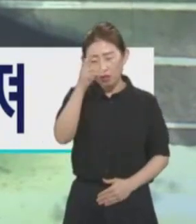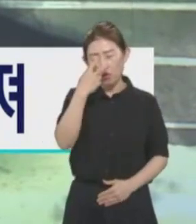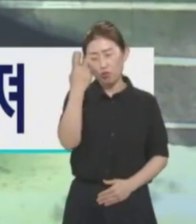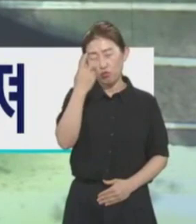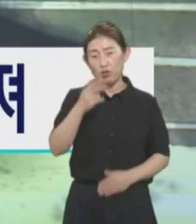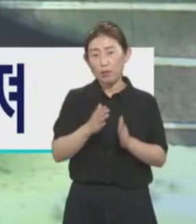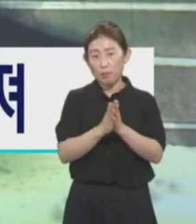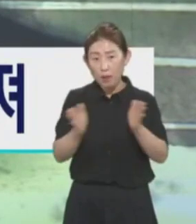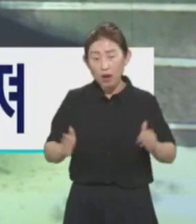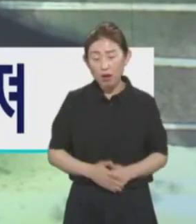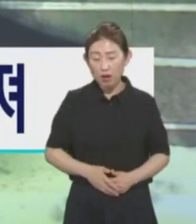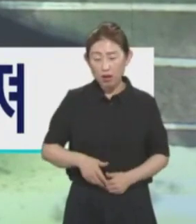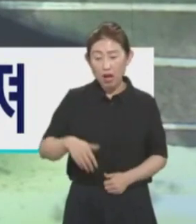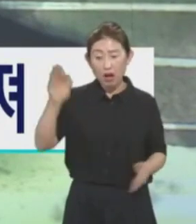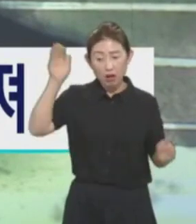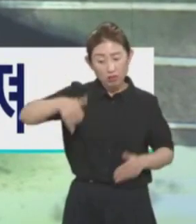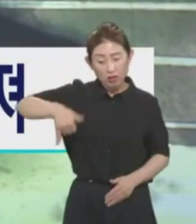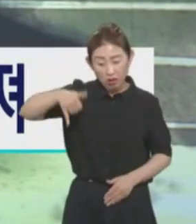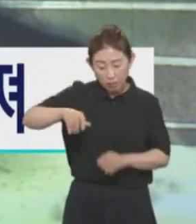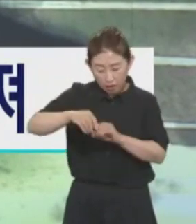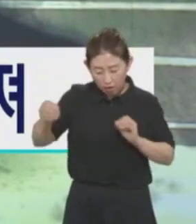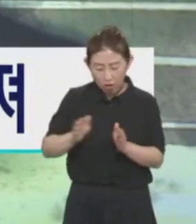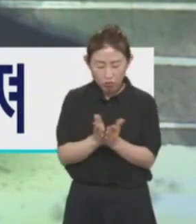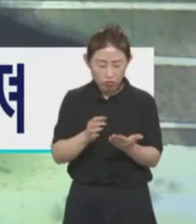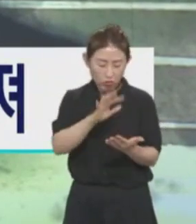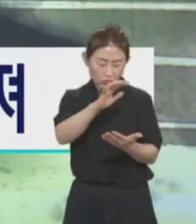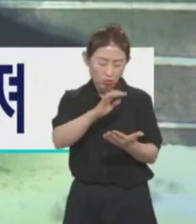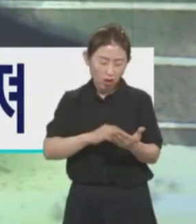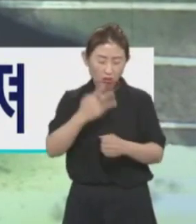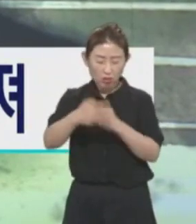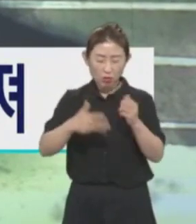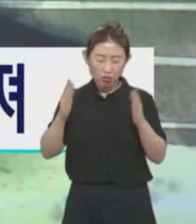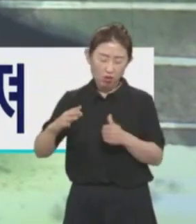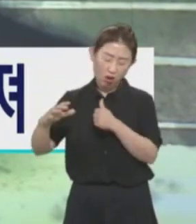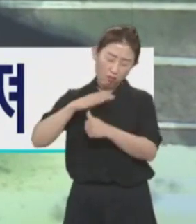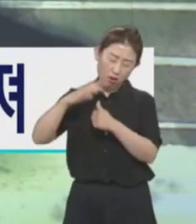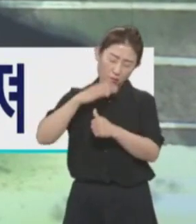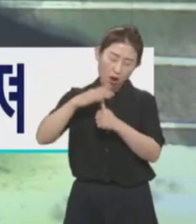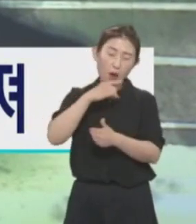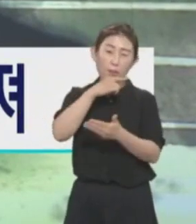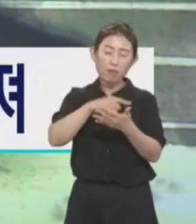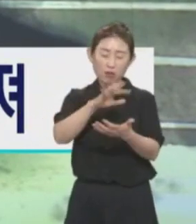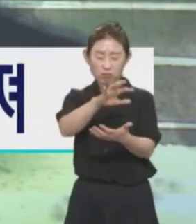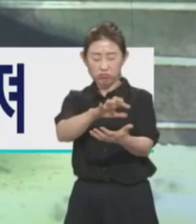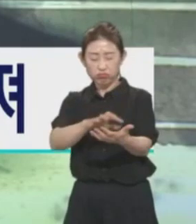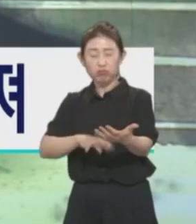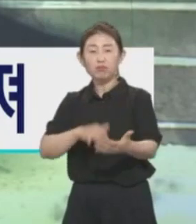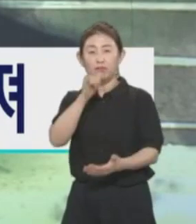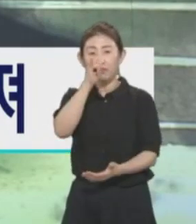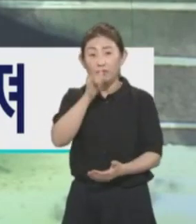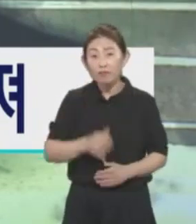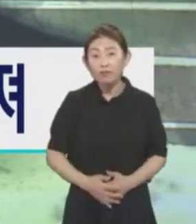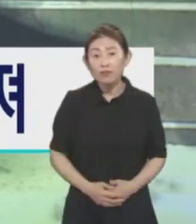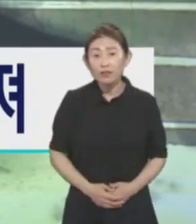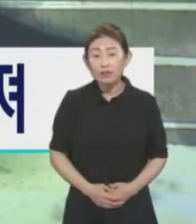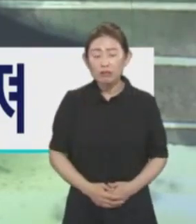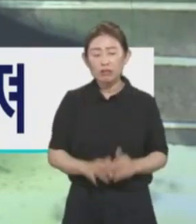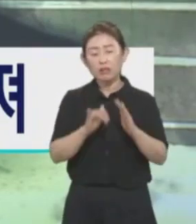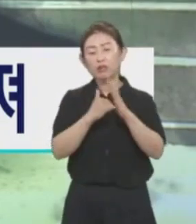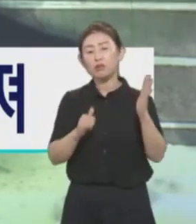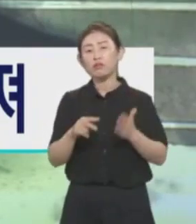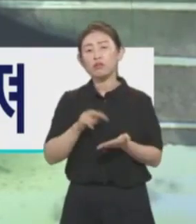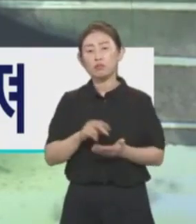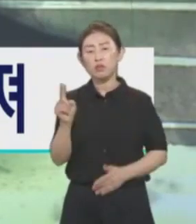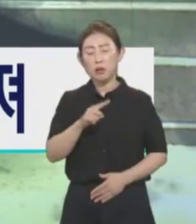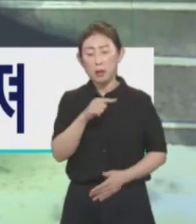가방에서 발견된 수첩에는 유서와 함께 3년간 시달렸던 피해 내용들이 고스란히 담겨 있었는데요. 유족들은 학교